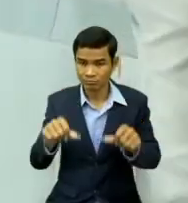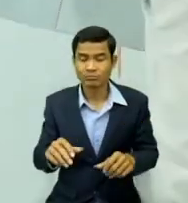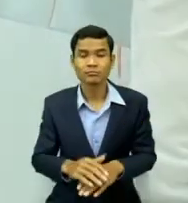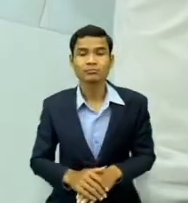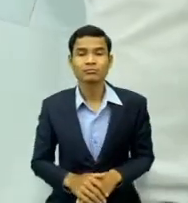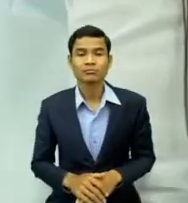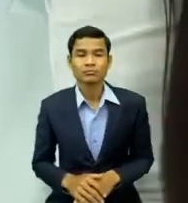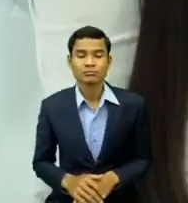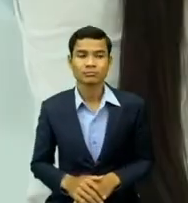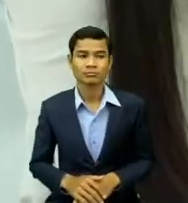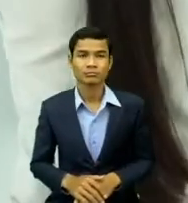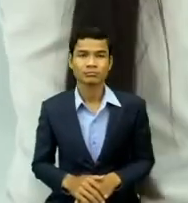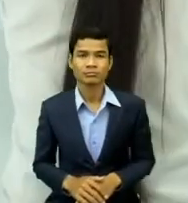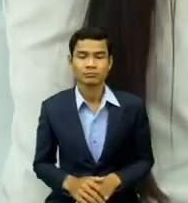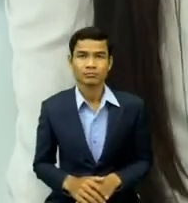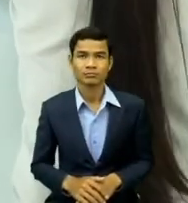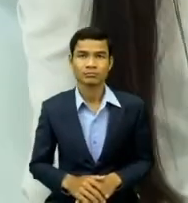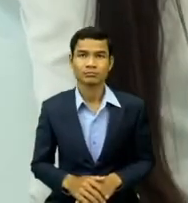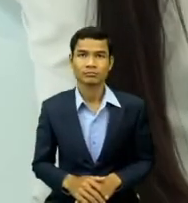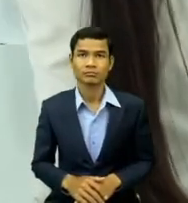chả